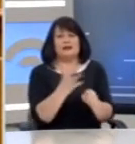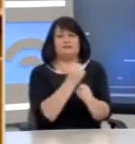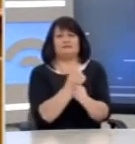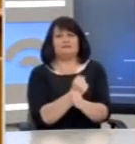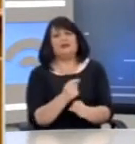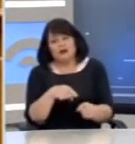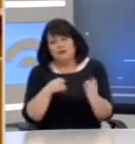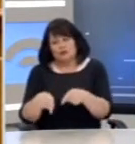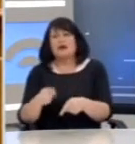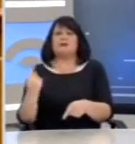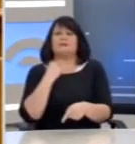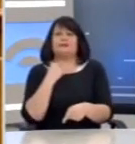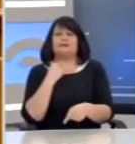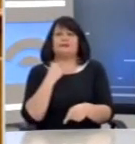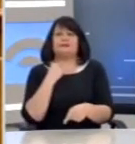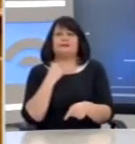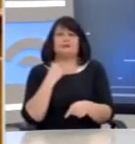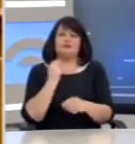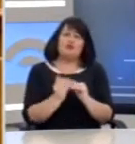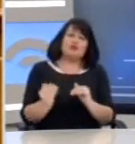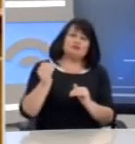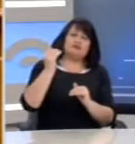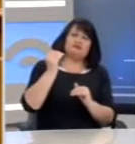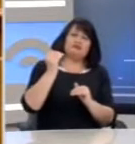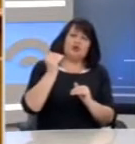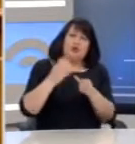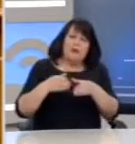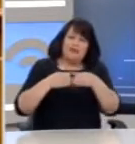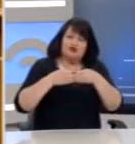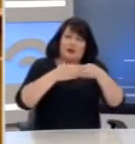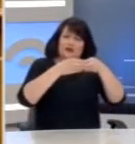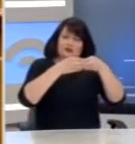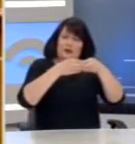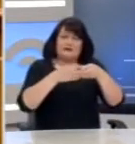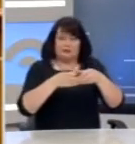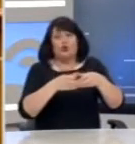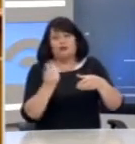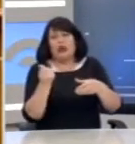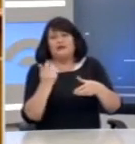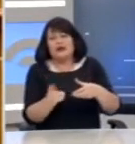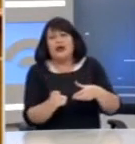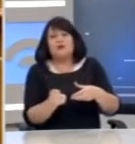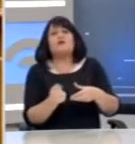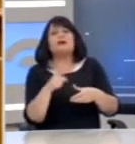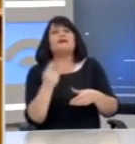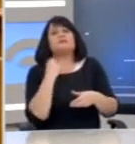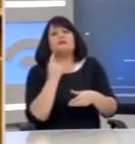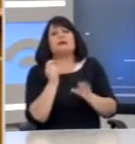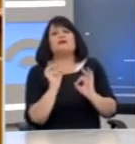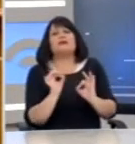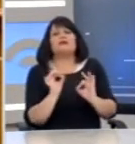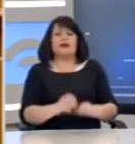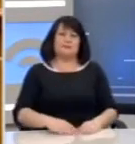έχει και χαμένους, γνωρίζουν τα πιο πάνω δεκατημόρια. Συνεπής λοιπόν στην πολιτική